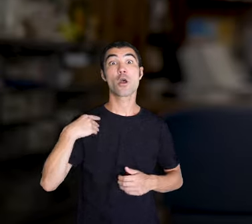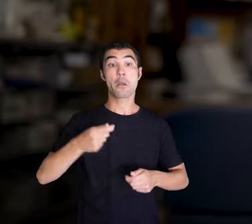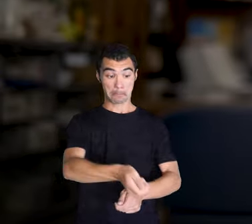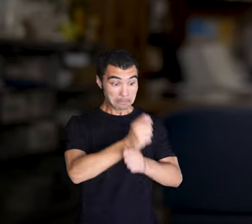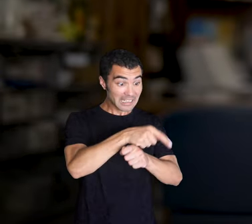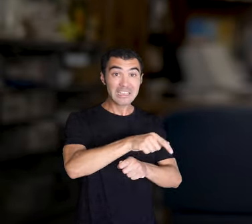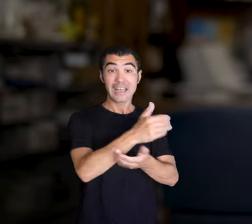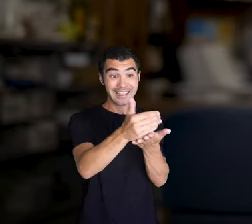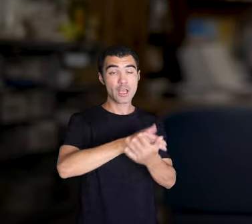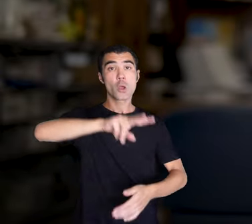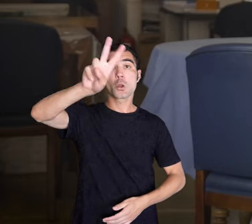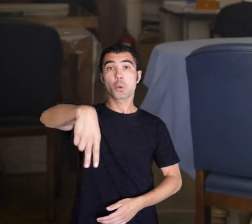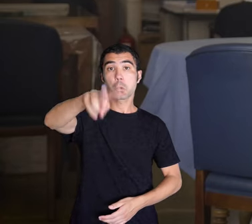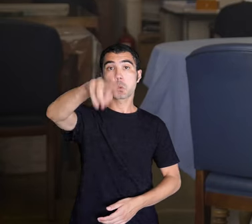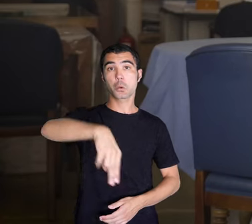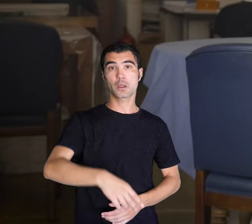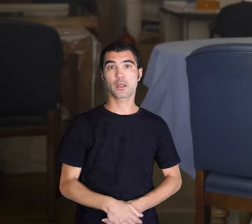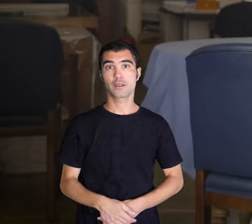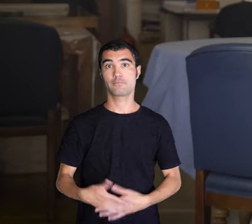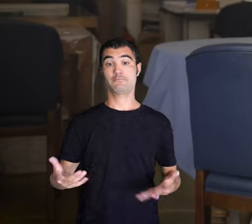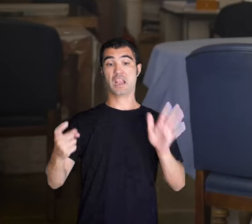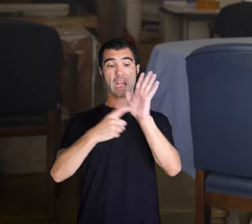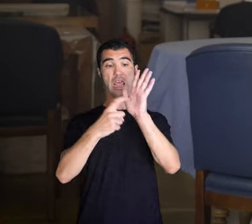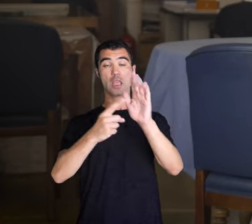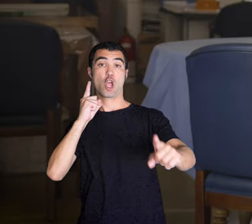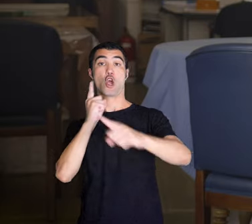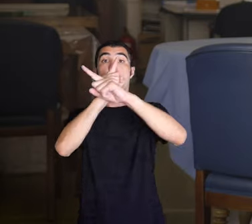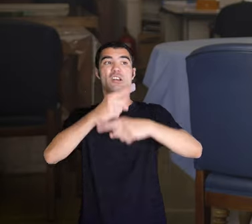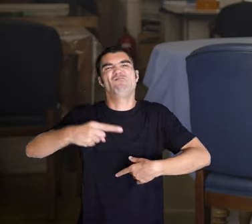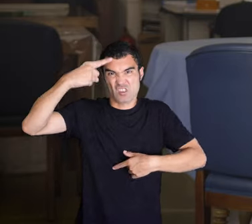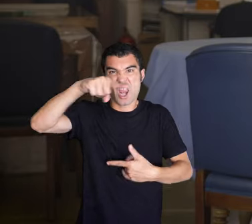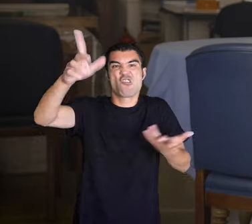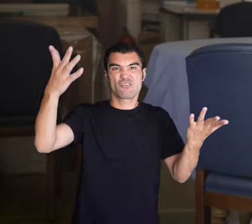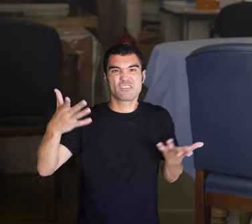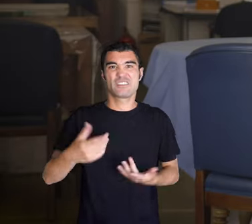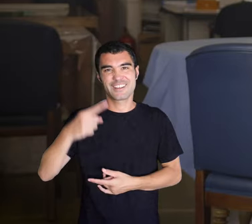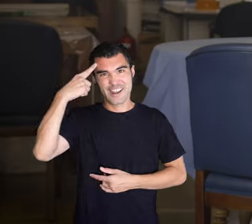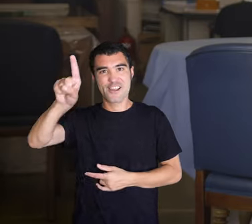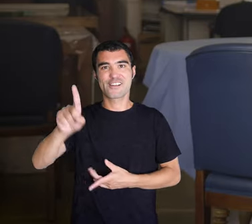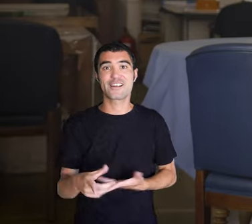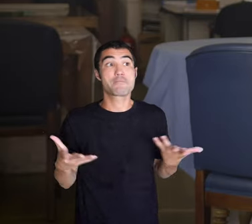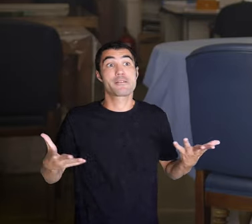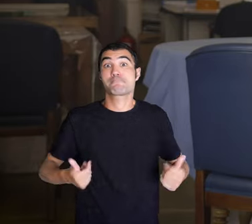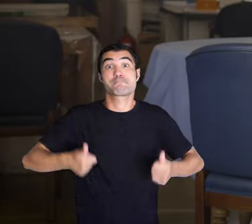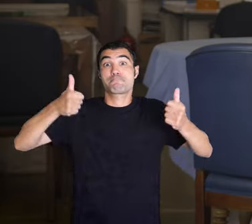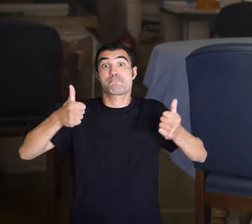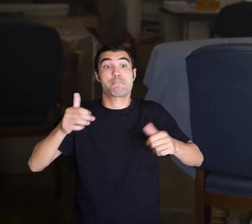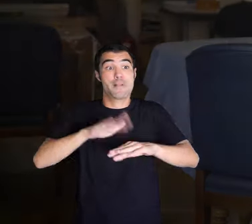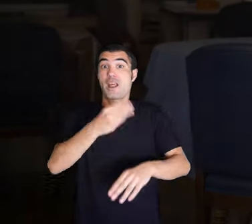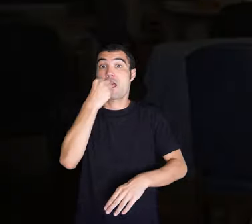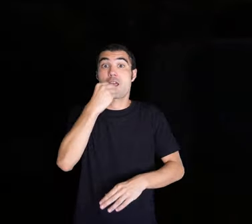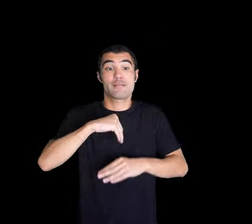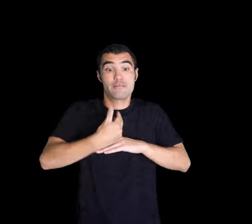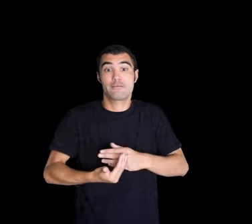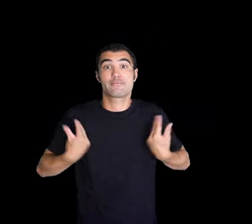que pescant no guanyaves, no guanyaves. Que anaven contra la llei, doncs ja ho sabem que anaven contra la llei. Claro que sí, però era l'única manera de poder viure un